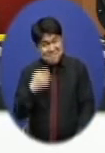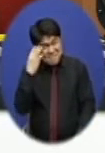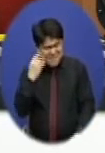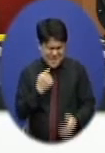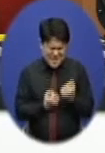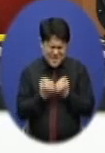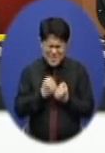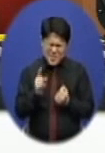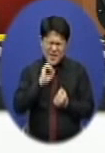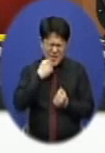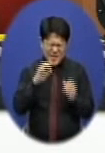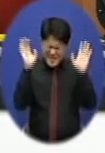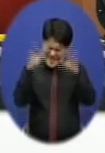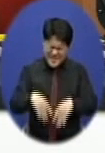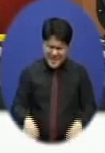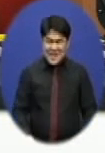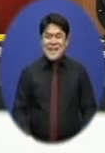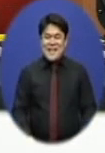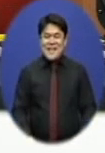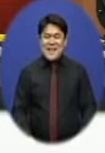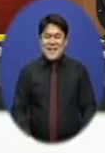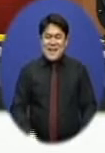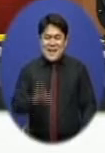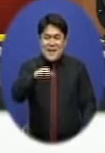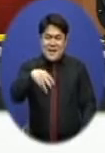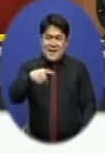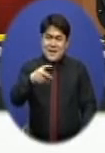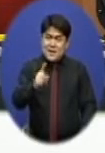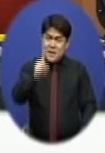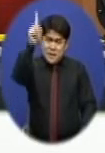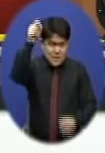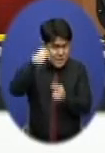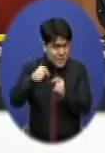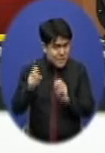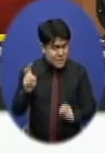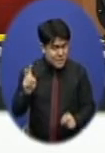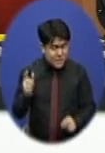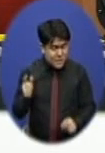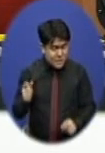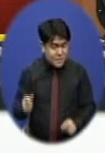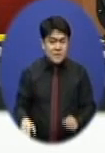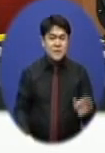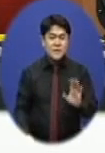그냥 북구입니다. 북구입니다. 북구가 사상 쪽 아닌가 모르겠어요. 아, 그렇죠? 그래요? 사상 쪽인가요? 네.